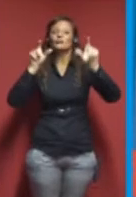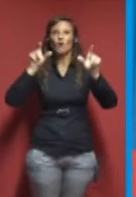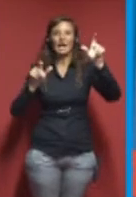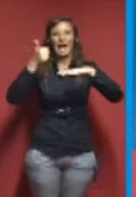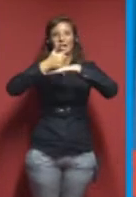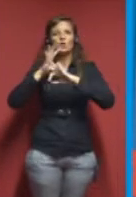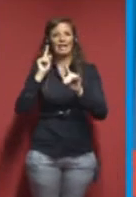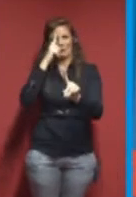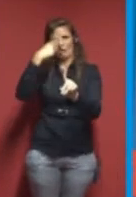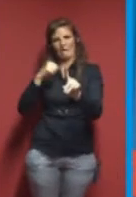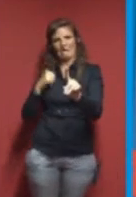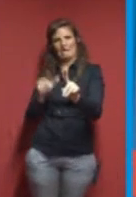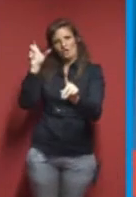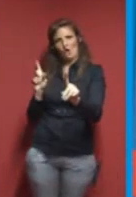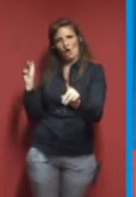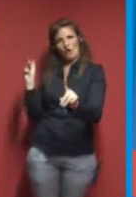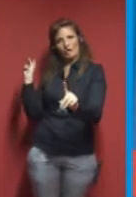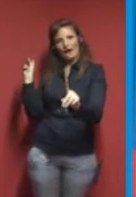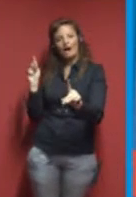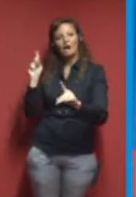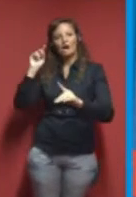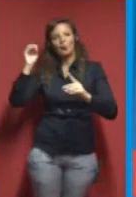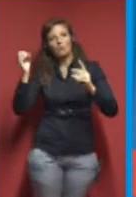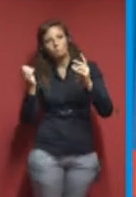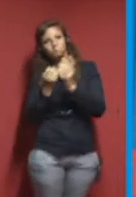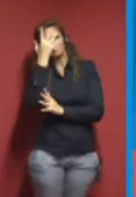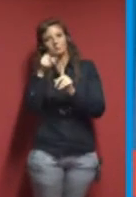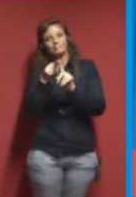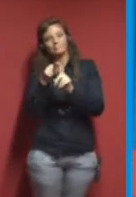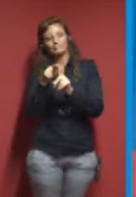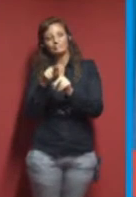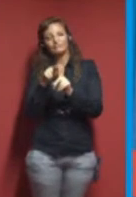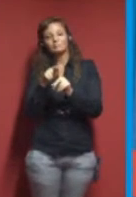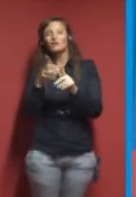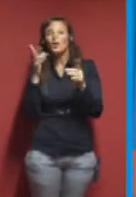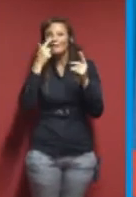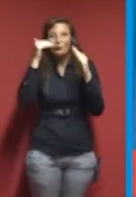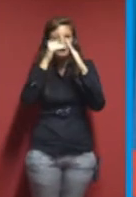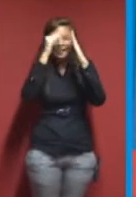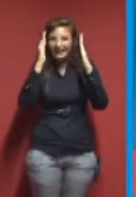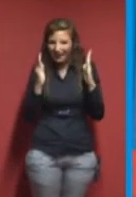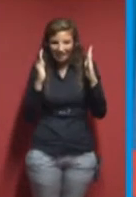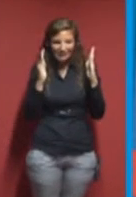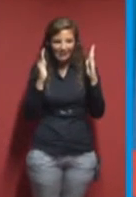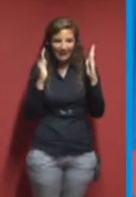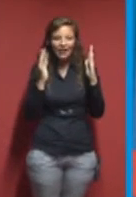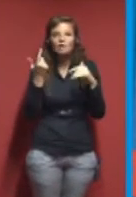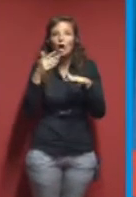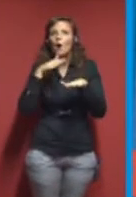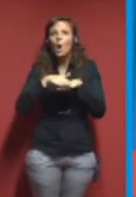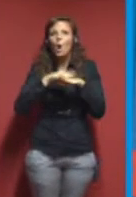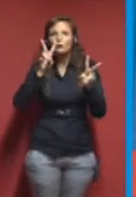questa signora per esempio ha creato un casetta usando praticamente dei cassetti